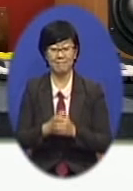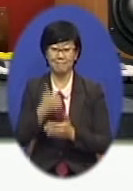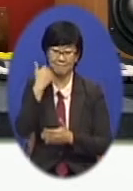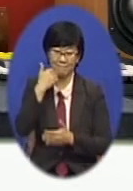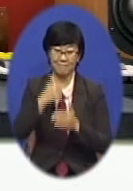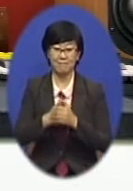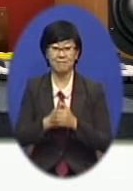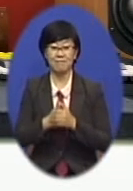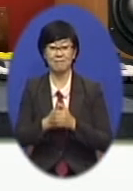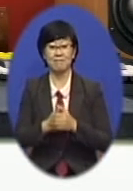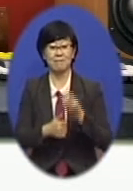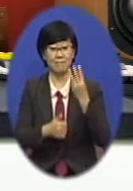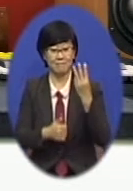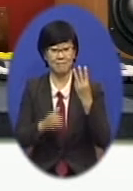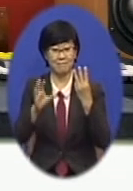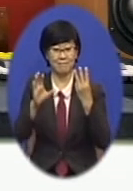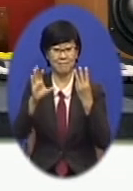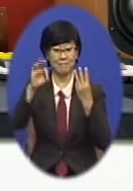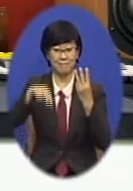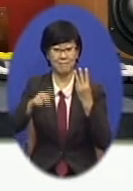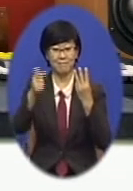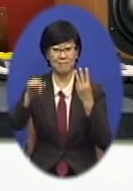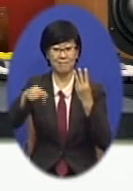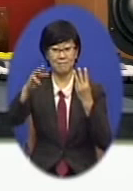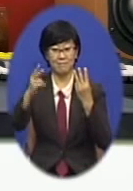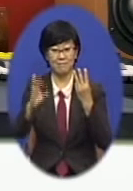분이 인기상을 받을까요? 상가번호 3번